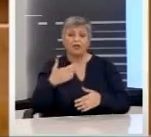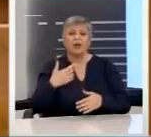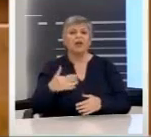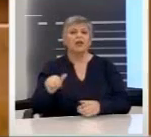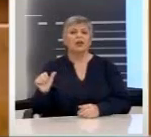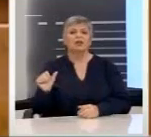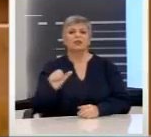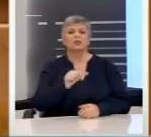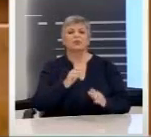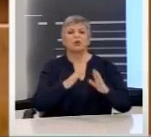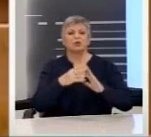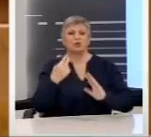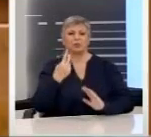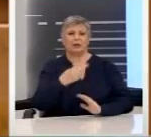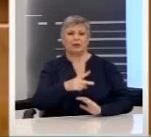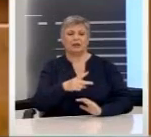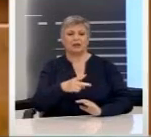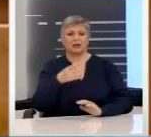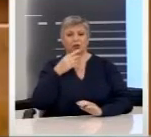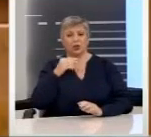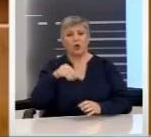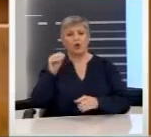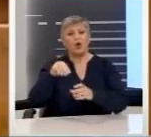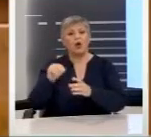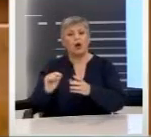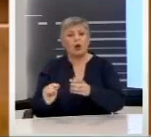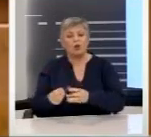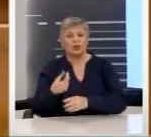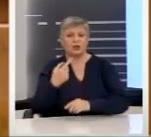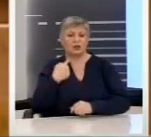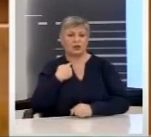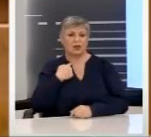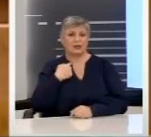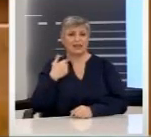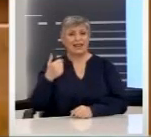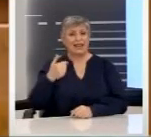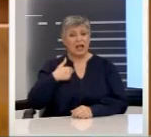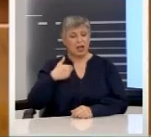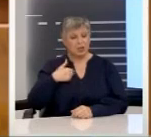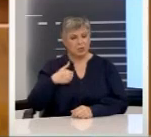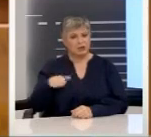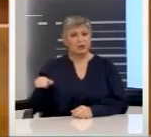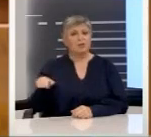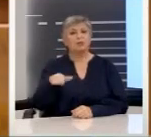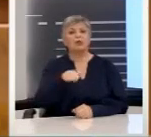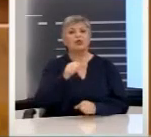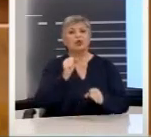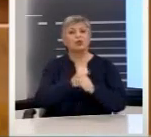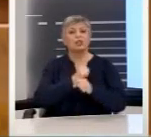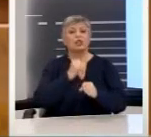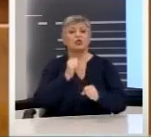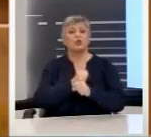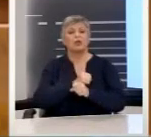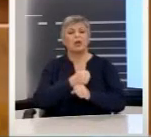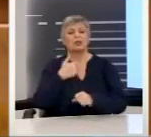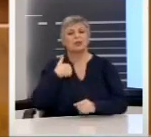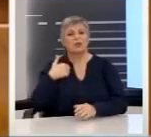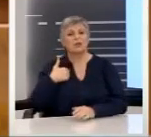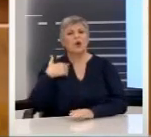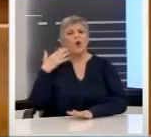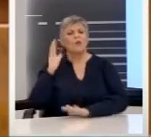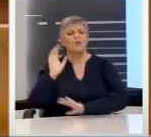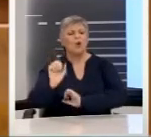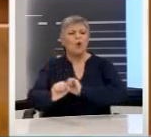μας. Το απαντώ ότι εμείς δεν θα γυρίσουμε στα σπίτια μας, κύριε Μητσοτάκη, θα γυρίσουμε εκεί στις δουλειές μας, που κοπιαστικά, επί χρόνια, επί δεκαετίες,